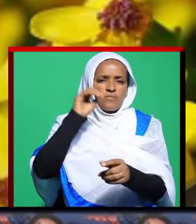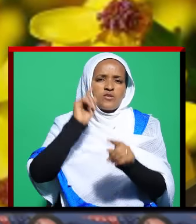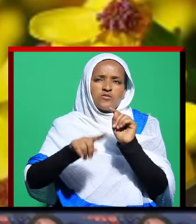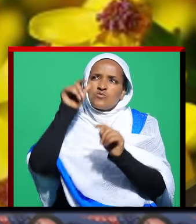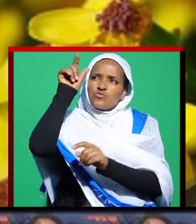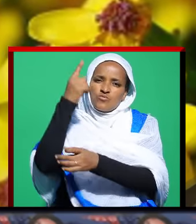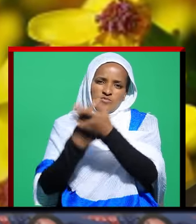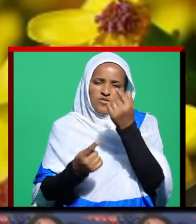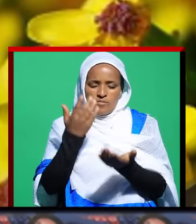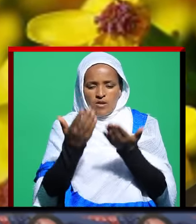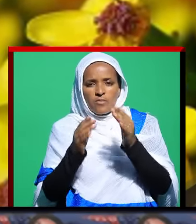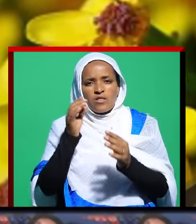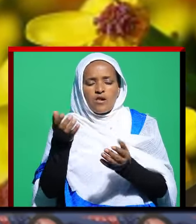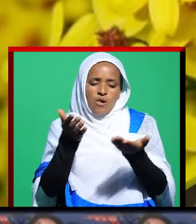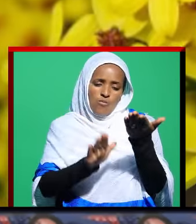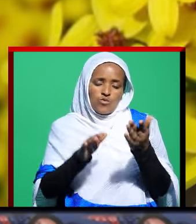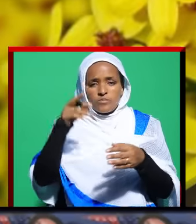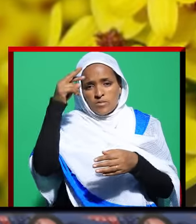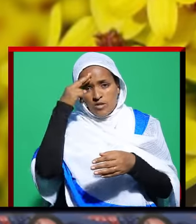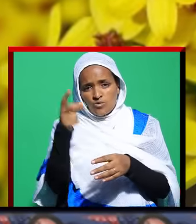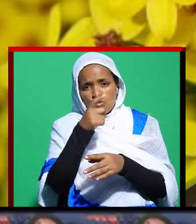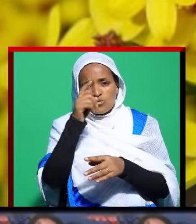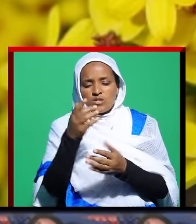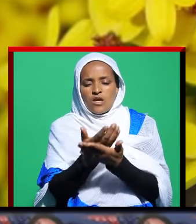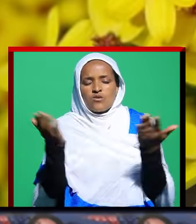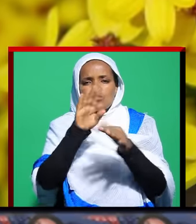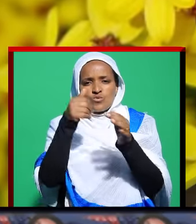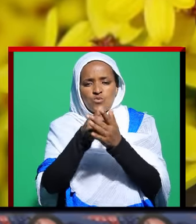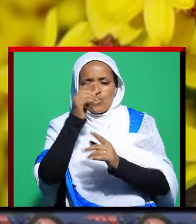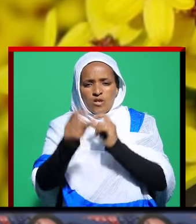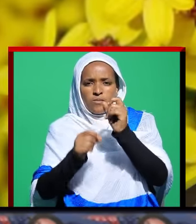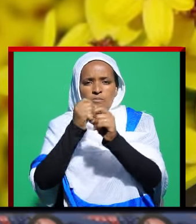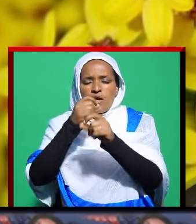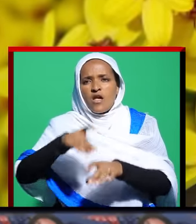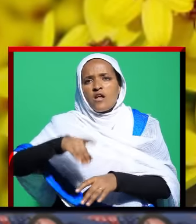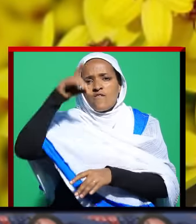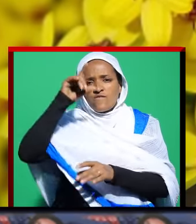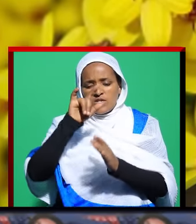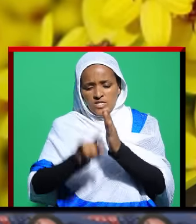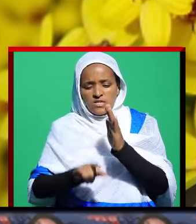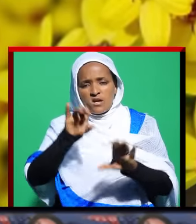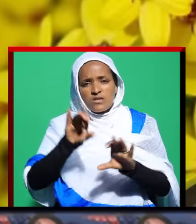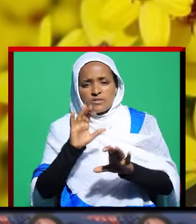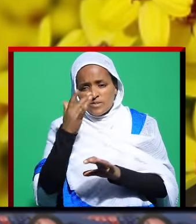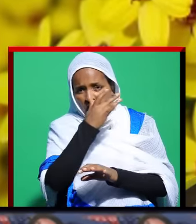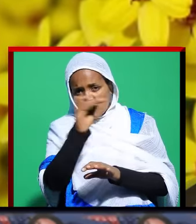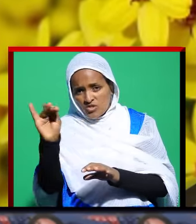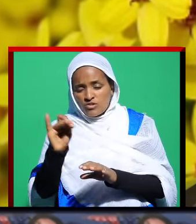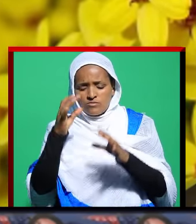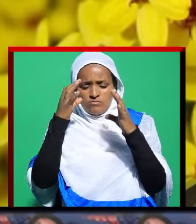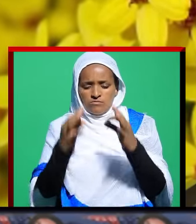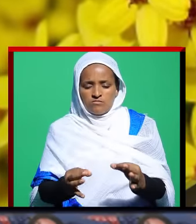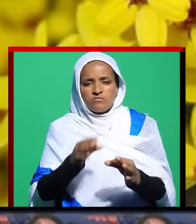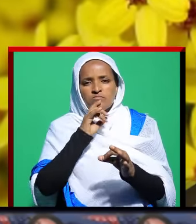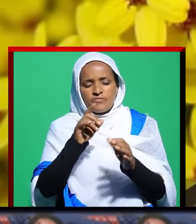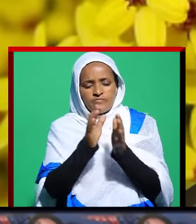አንችልም። ምናልባት ለሞታችን ምክንያት የሆኑትን ነገሮች ስናስቀምጥ እድሜያችንን ከፍ ያደርግንና ዝቅ ያደርግን ይመስለናል እንጂ የተወሰነ ነው።